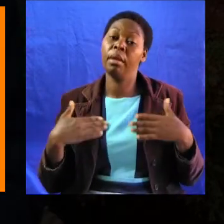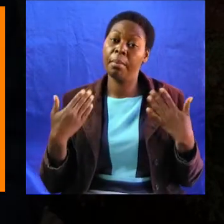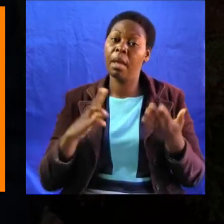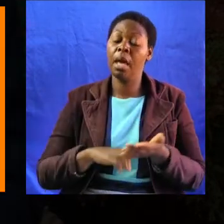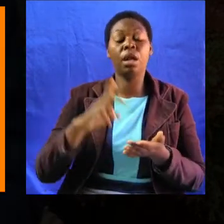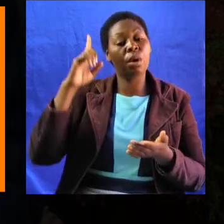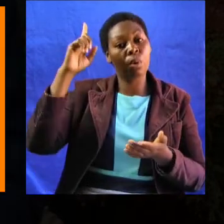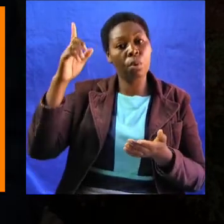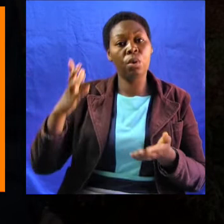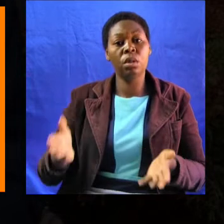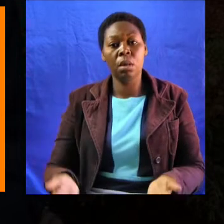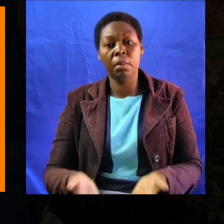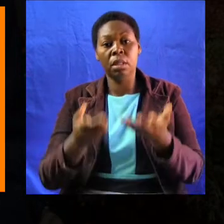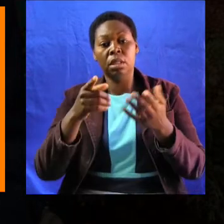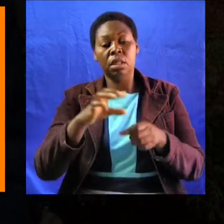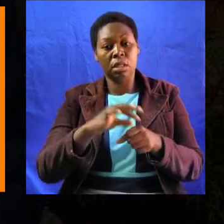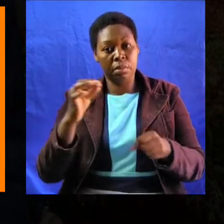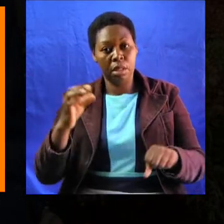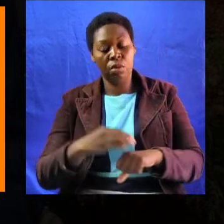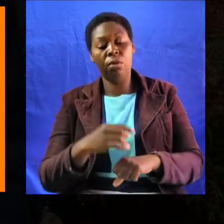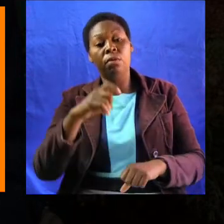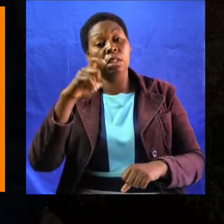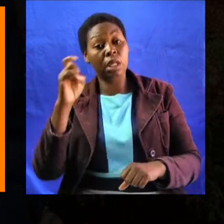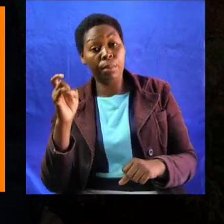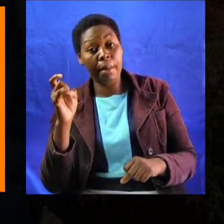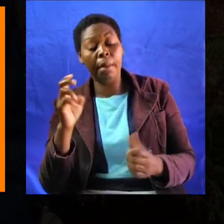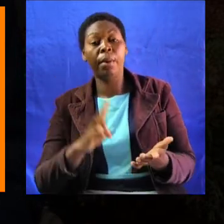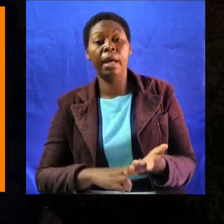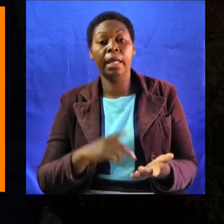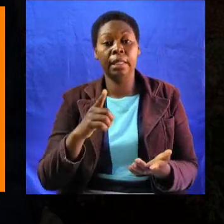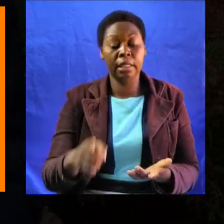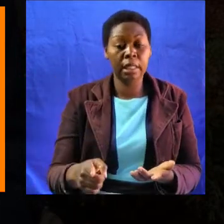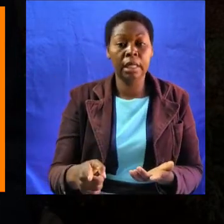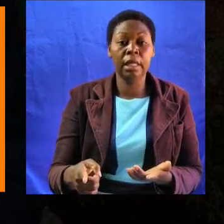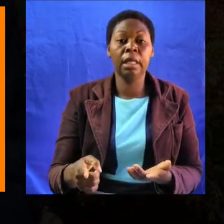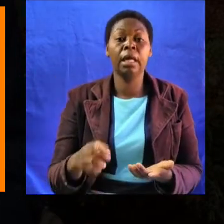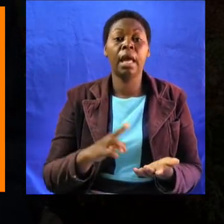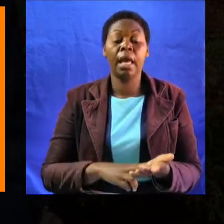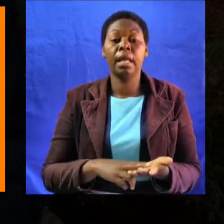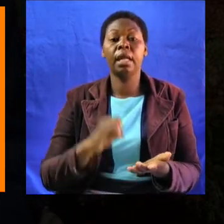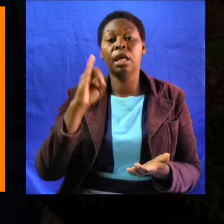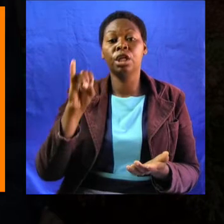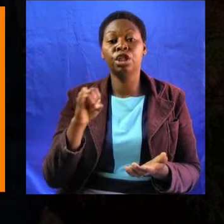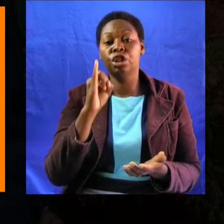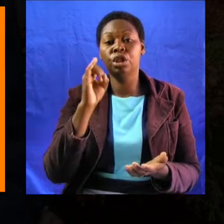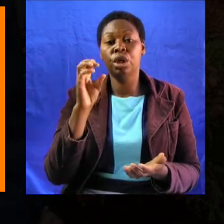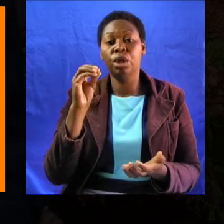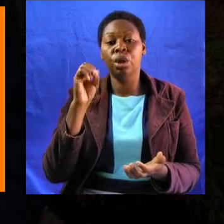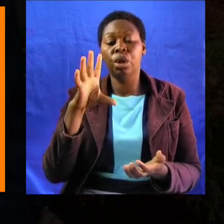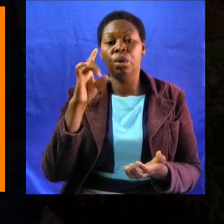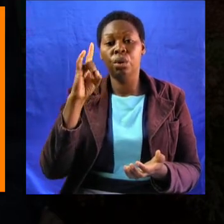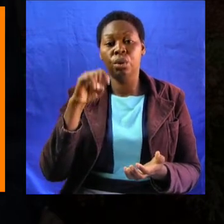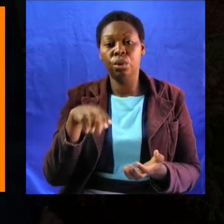akamutsa mweya waZerubhabheri mwanakomana waShetieri mubati waJudha nomweya waJoshia mwanakomana